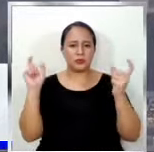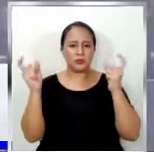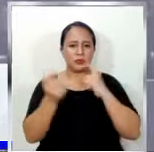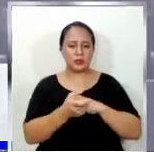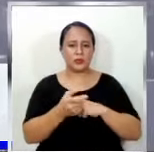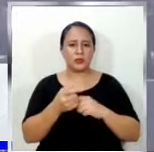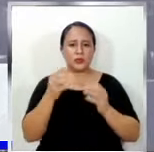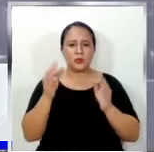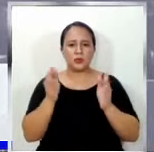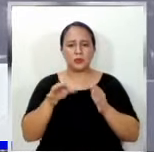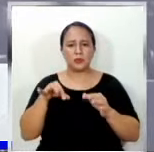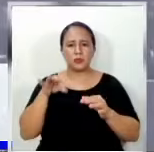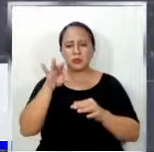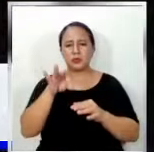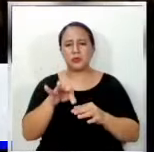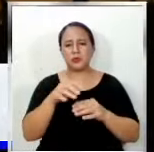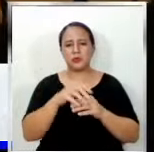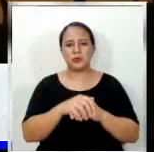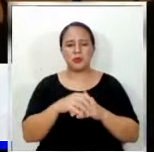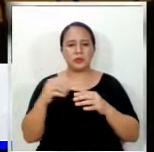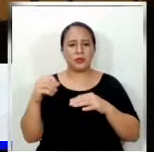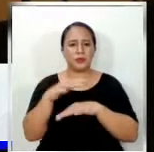warming ang lubhang naapektuhan nito.